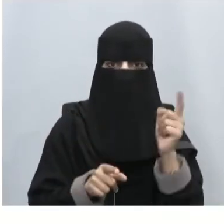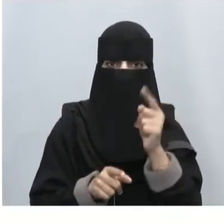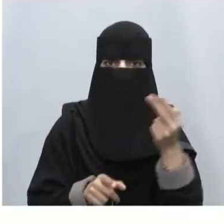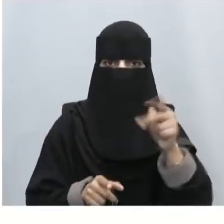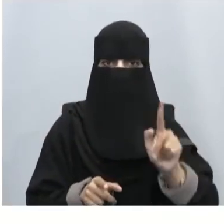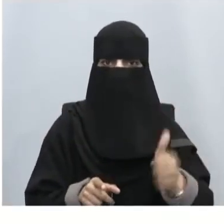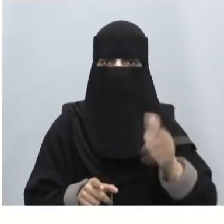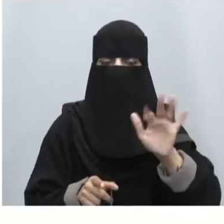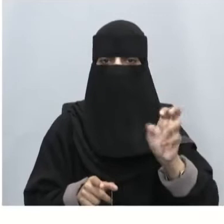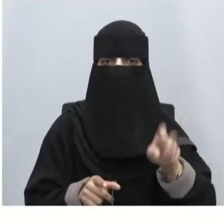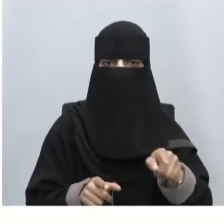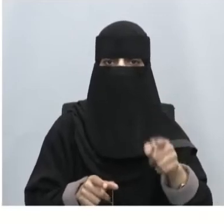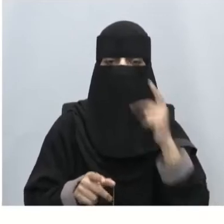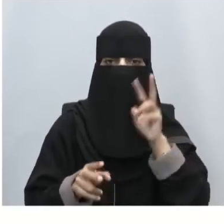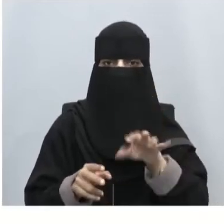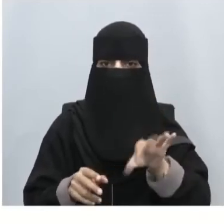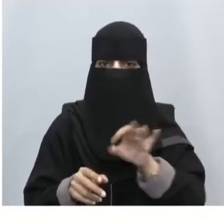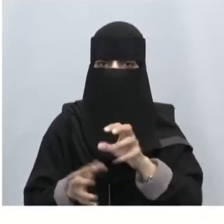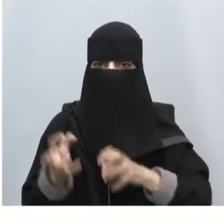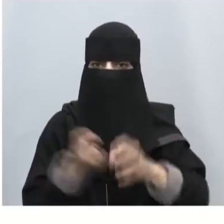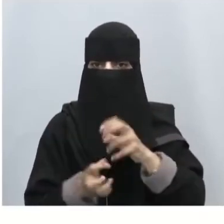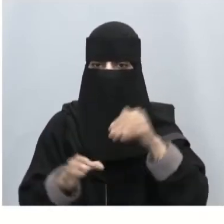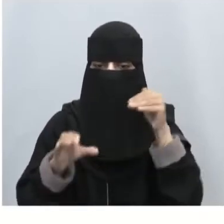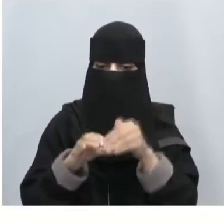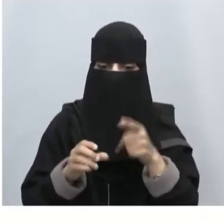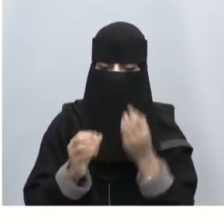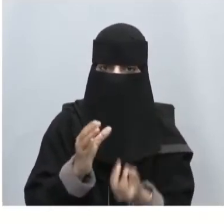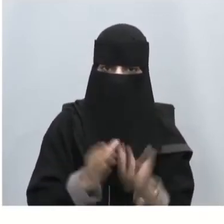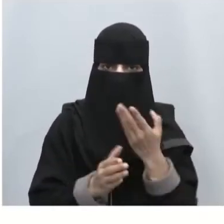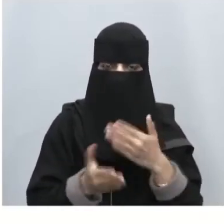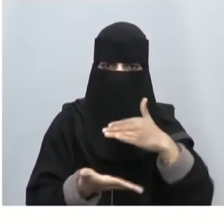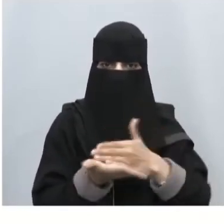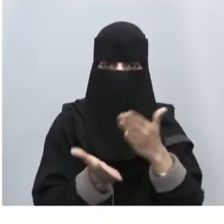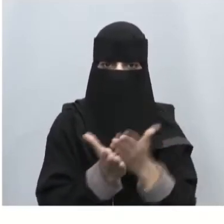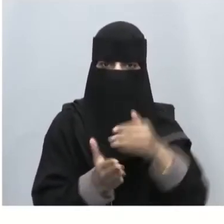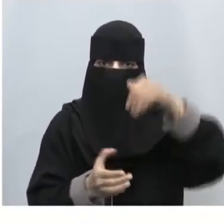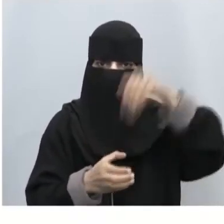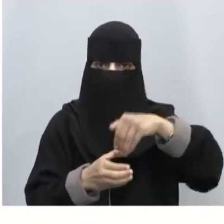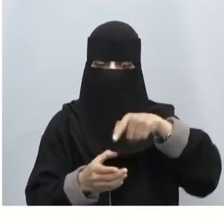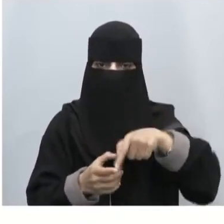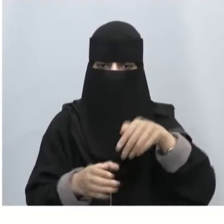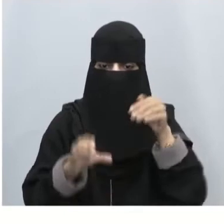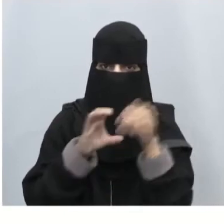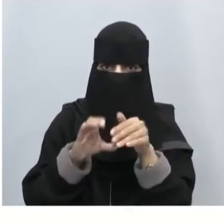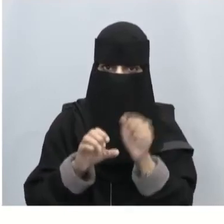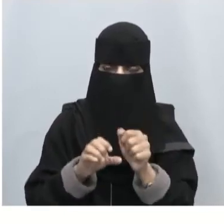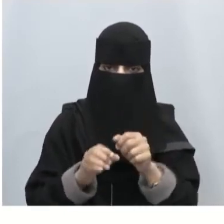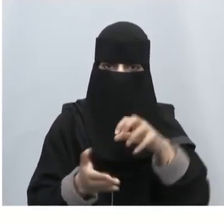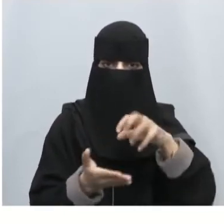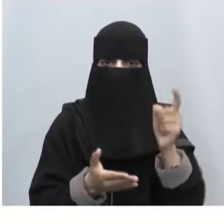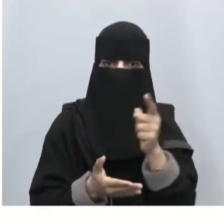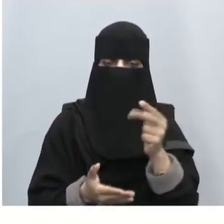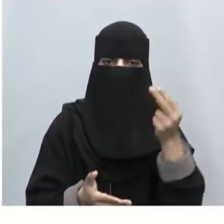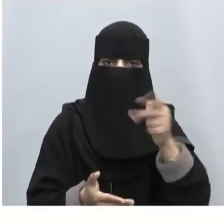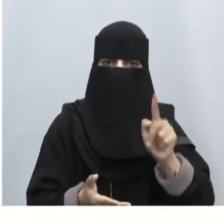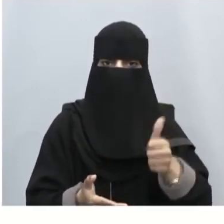تمر بالعديد من المشكلات ومنها ظهور الانقسامات داخل الدوله العباسيه الخلافات